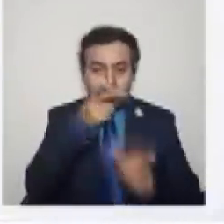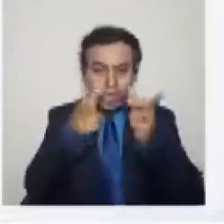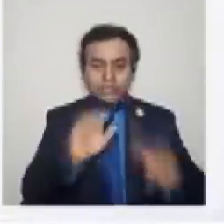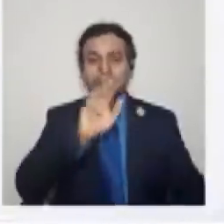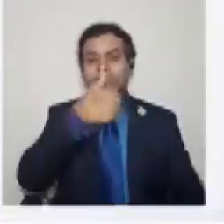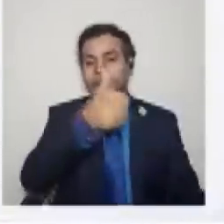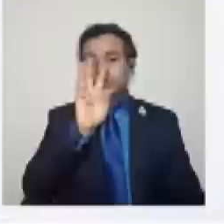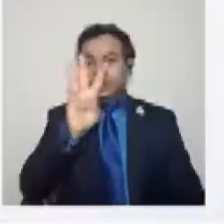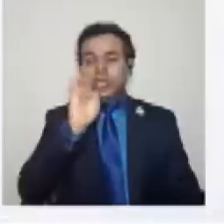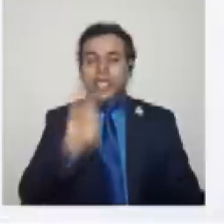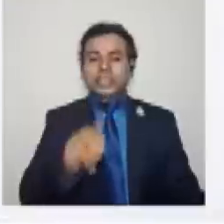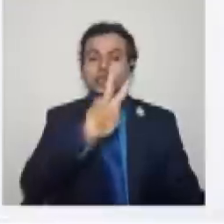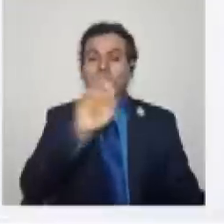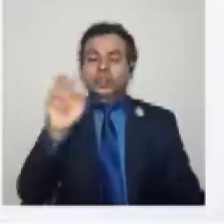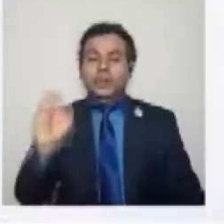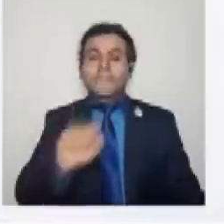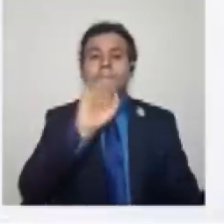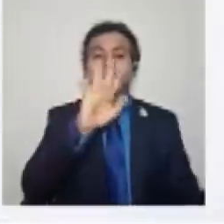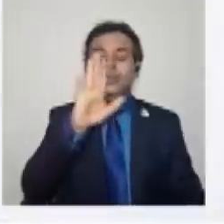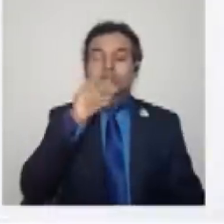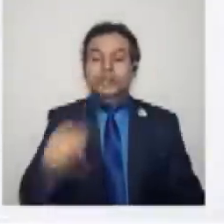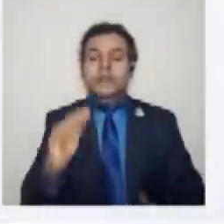2,76,378 জন। বর্তমানে কোয়ারেন্টাইনে আছেন